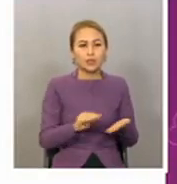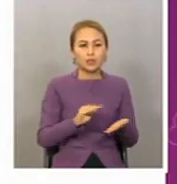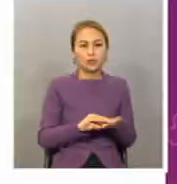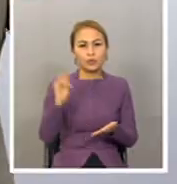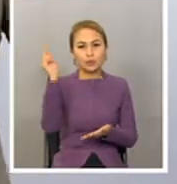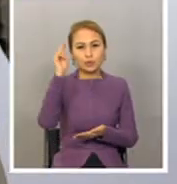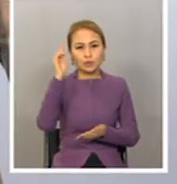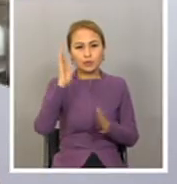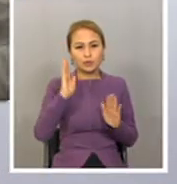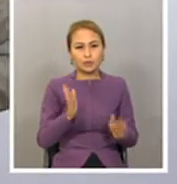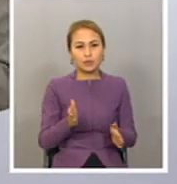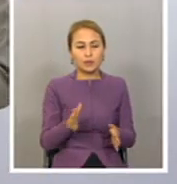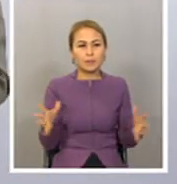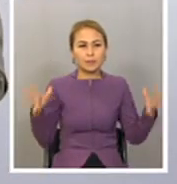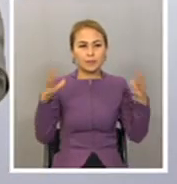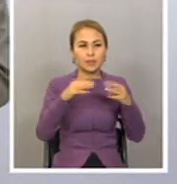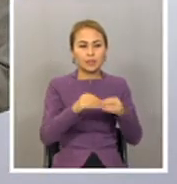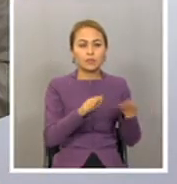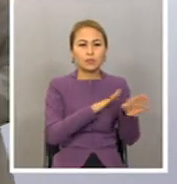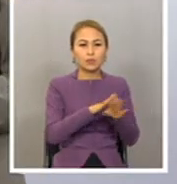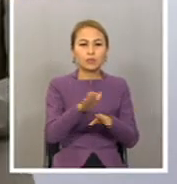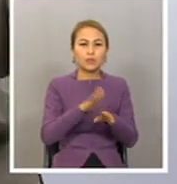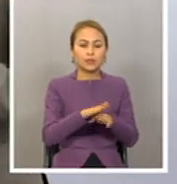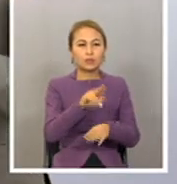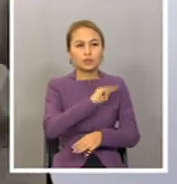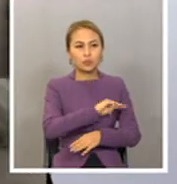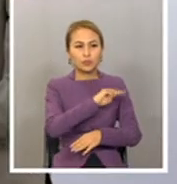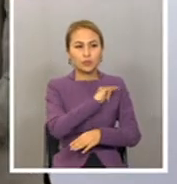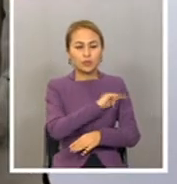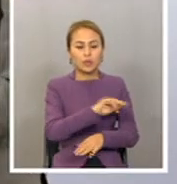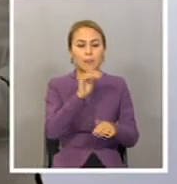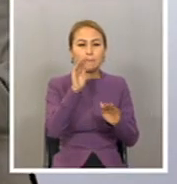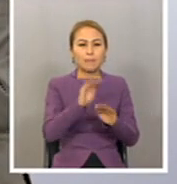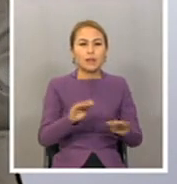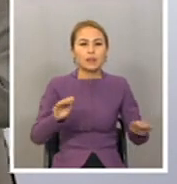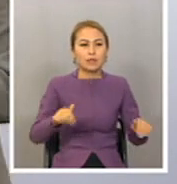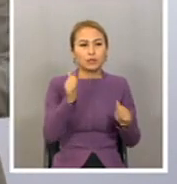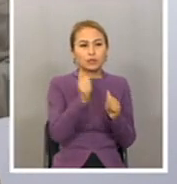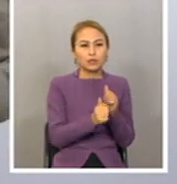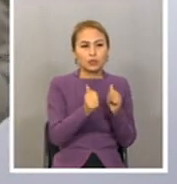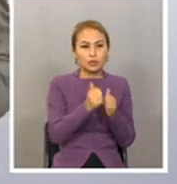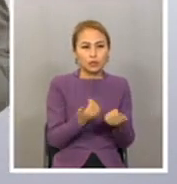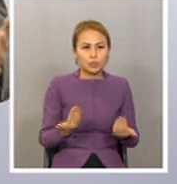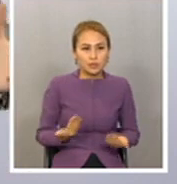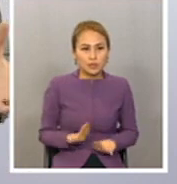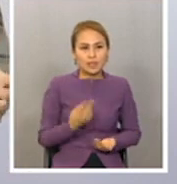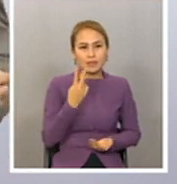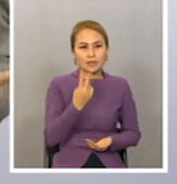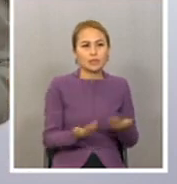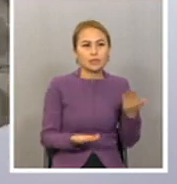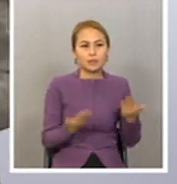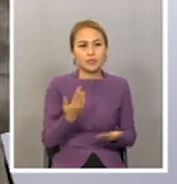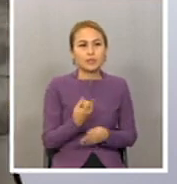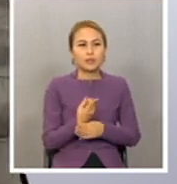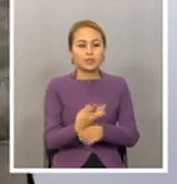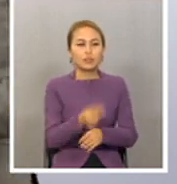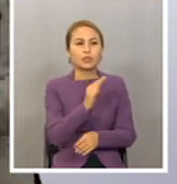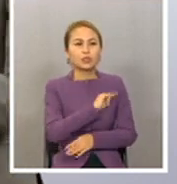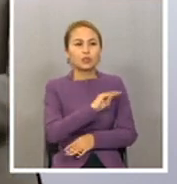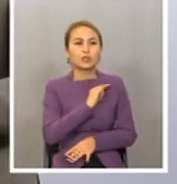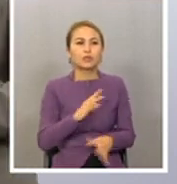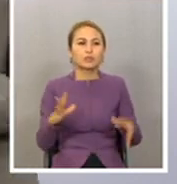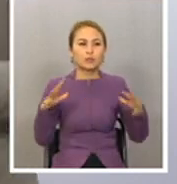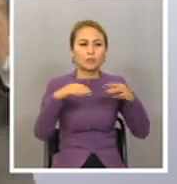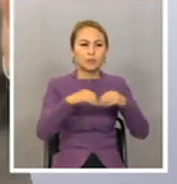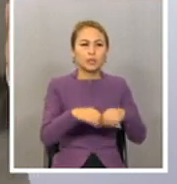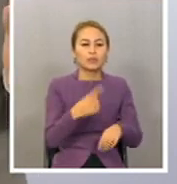үйренесіз. Бірлесіп орындалатын жұмыс. Балалар, күнделікті тұрмыста 2 немесе бірнеше